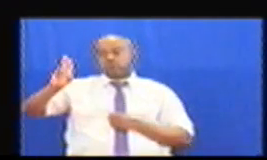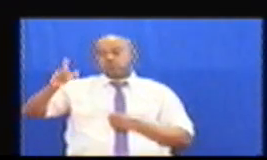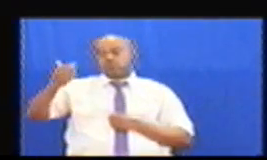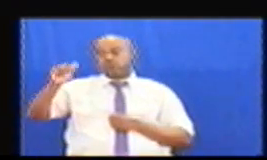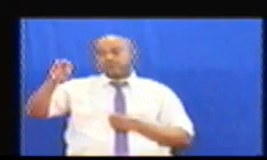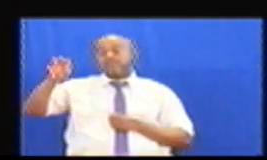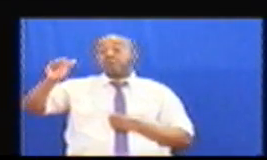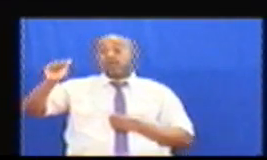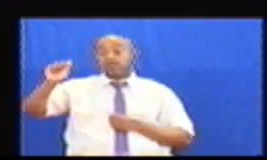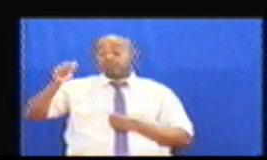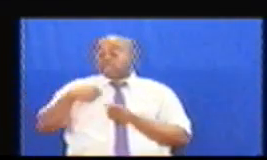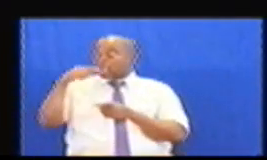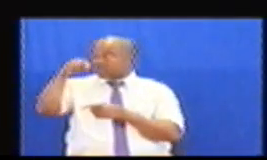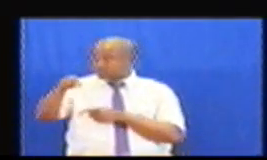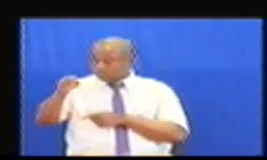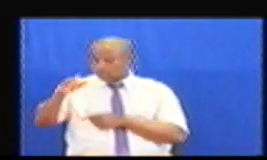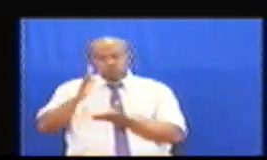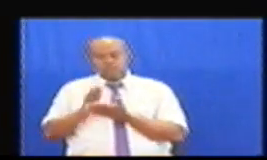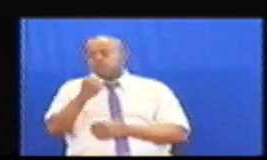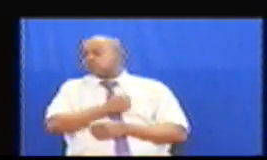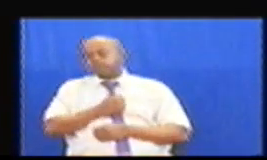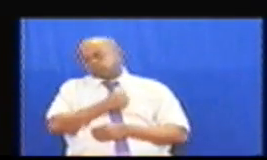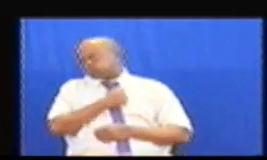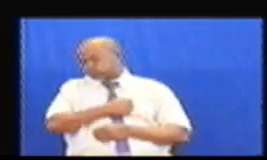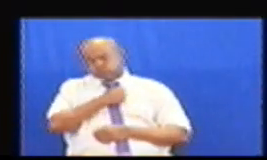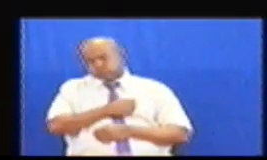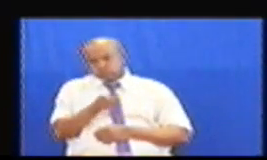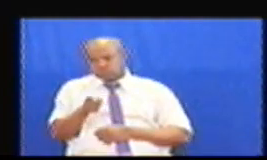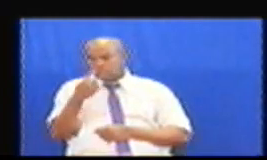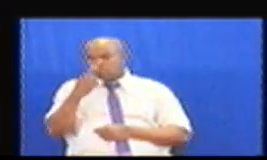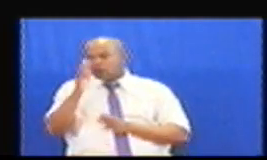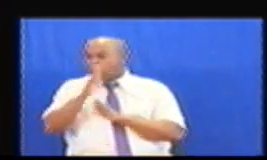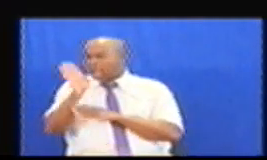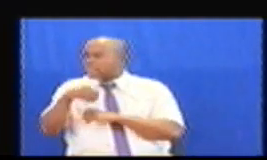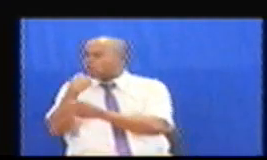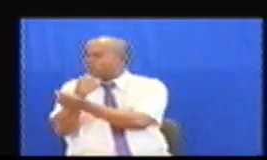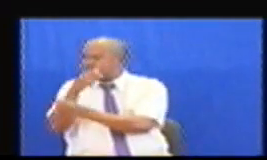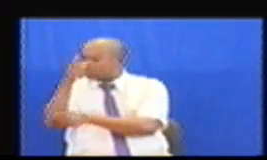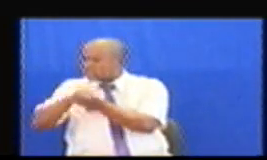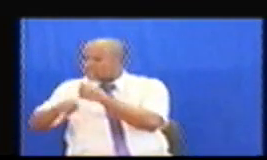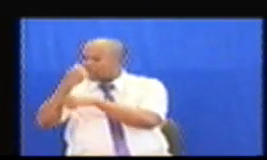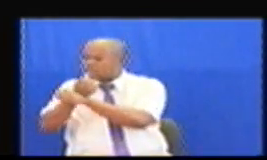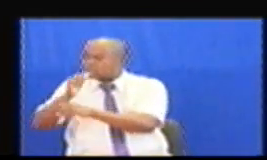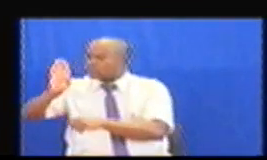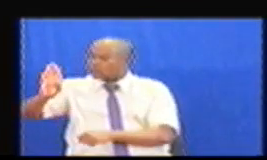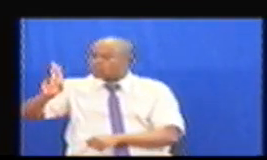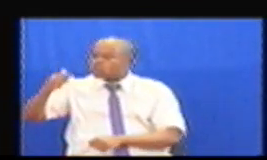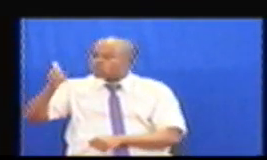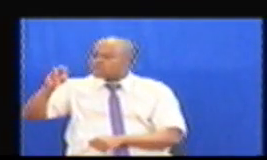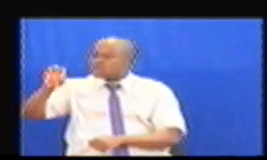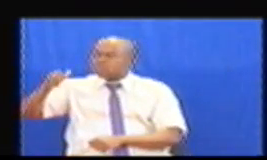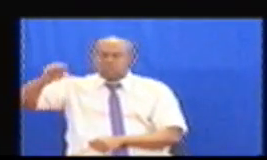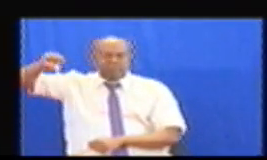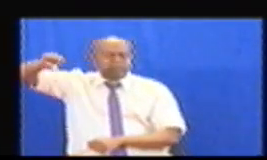Alivyokwenda Butimba pale alisononeka sana alivyokuta hali ya wafungwa na hali ya magereza kwa ujumla.